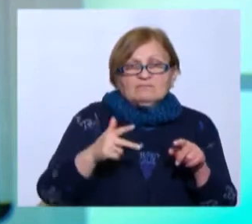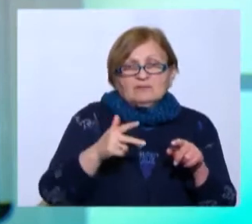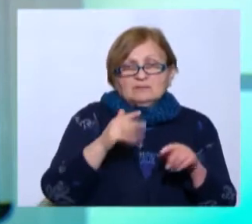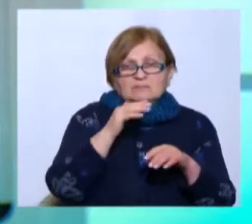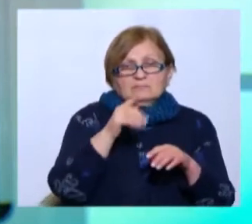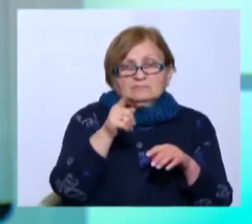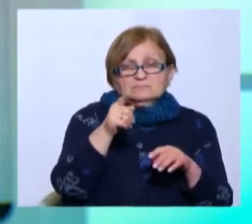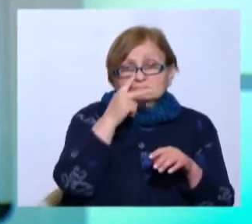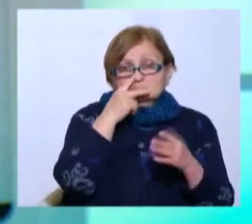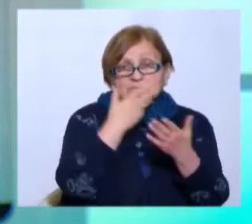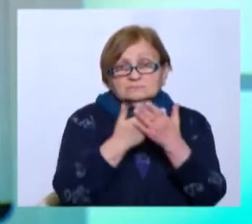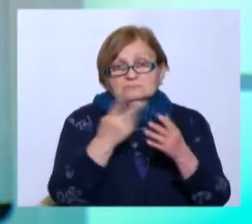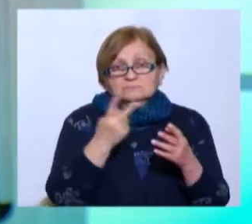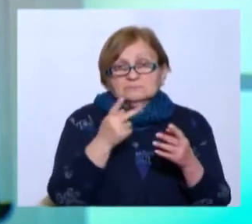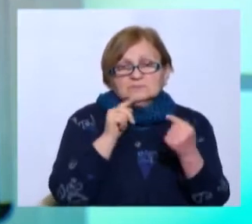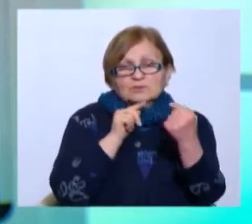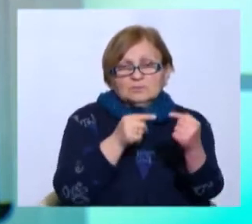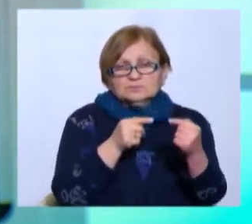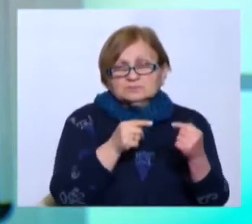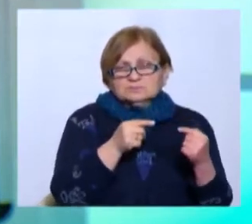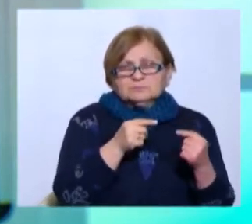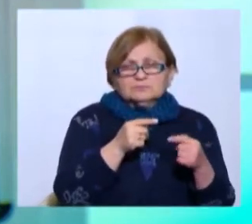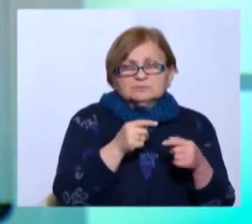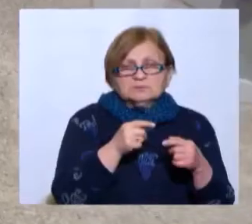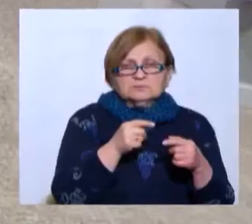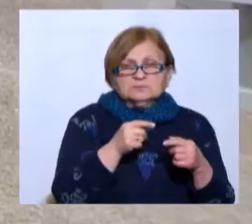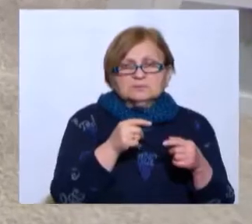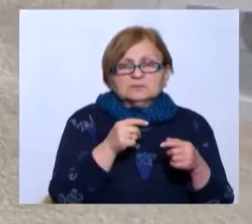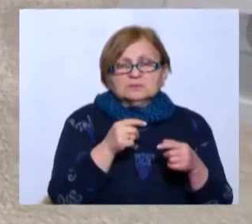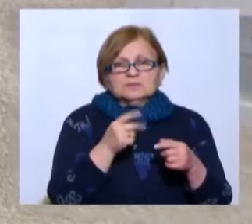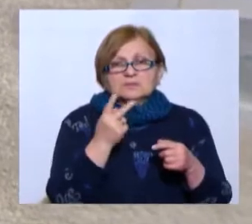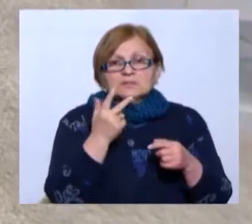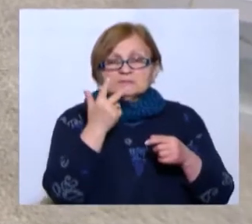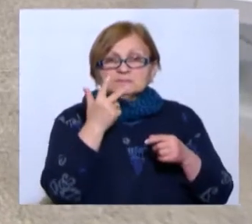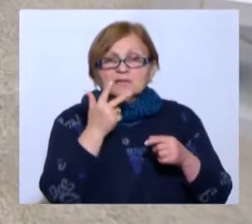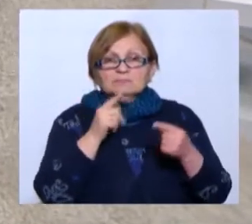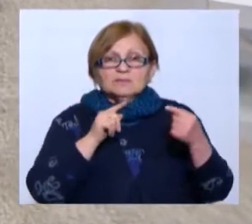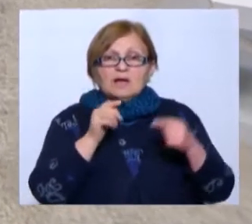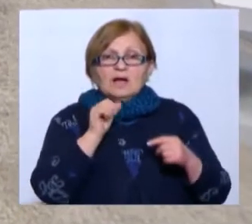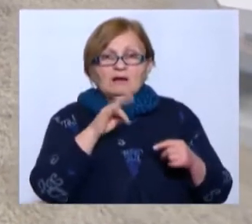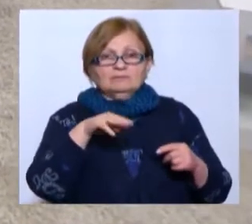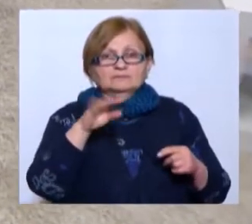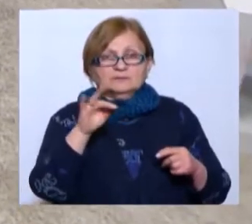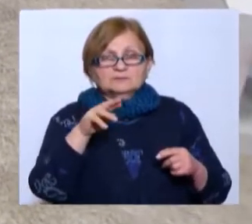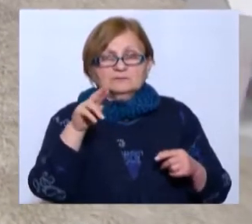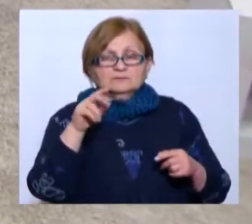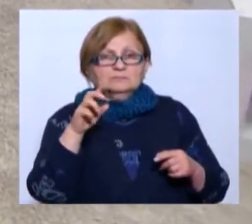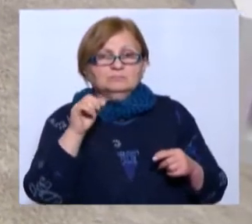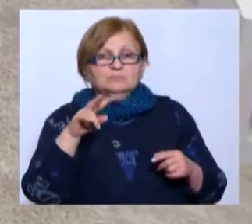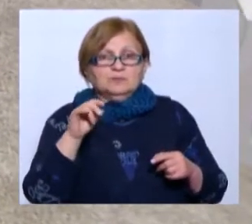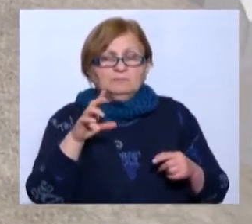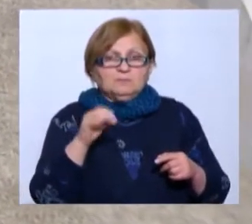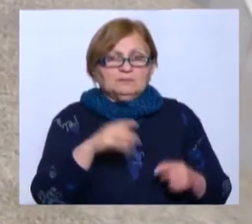დაუპირისპიროთ. თეზისში წარმოდგენილ სამივე დებულებას უნდა დაუპირისპიროთ სამი ანტიდებულება. და სტრუქტურაც